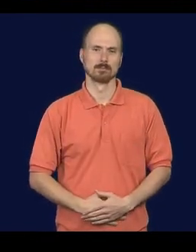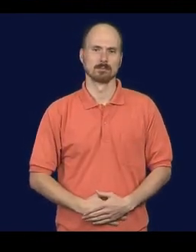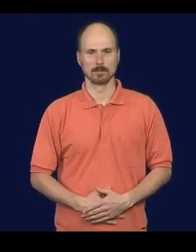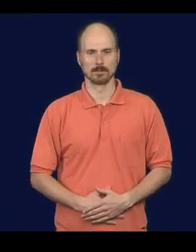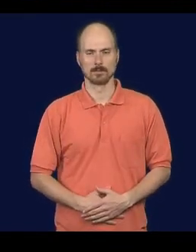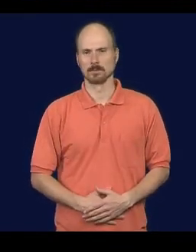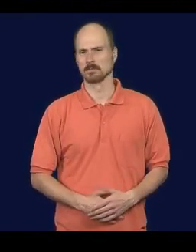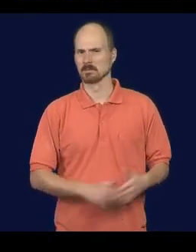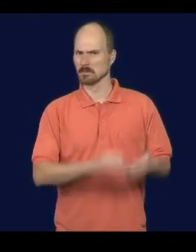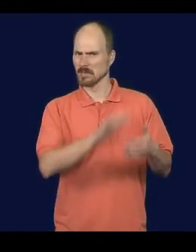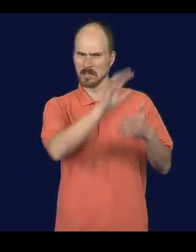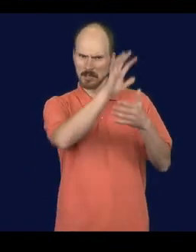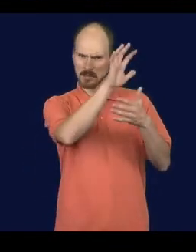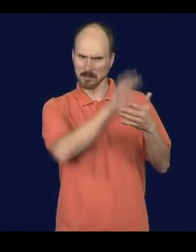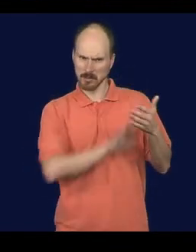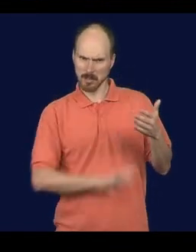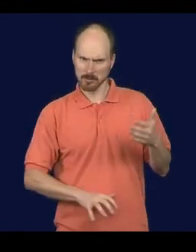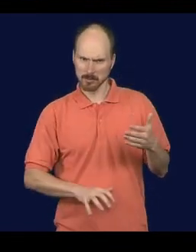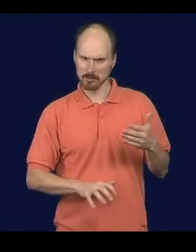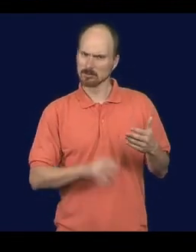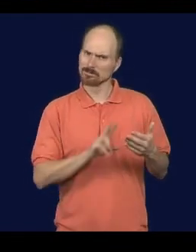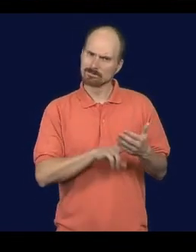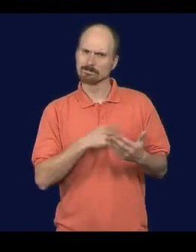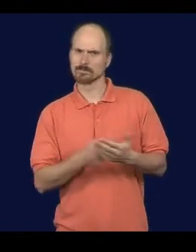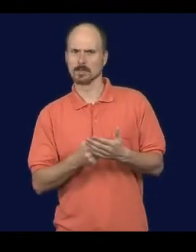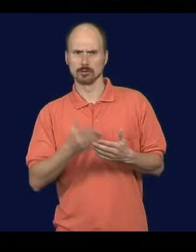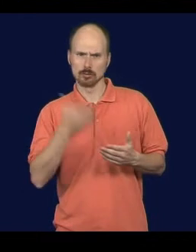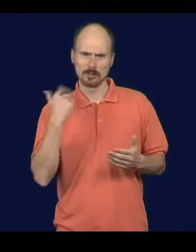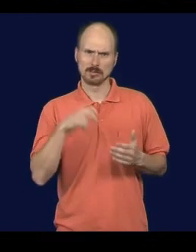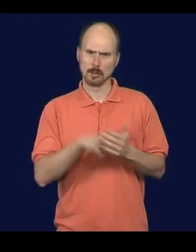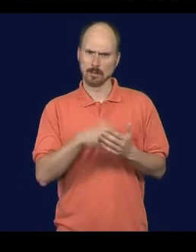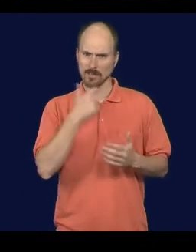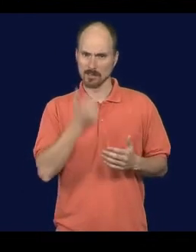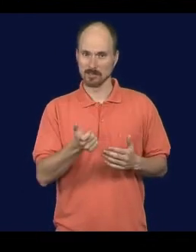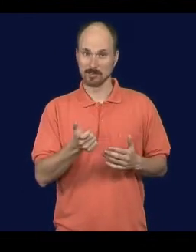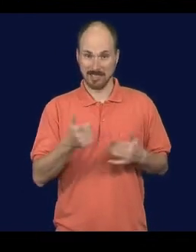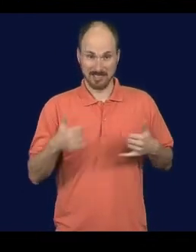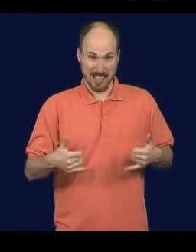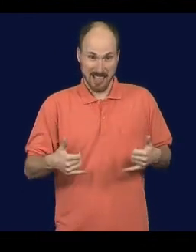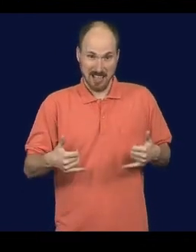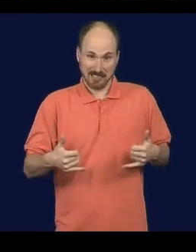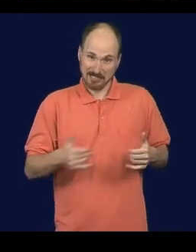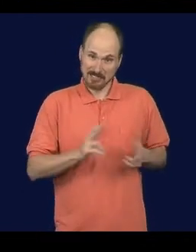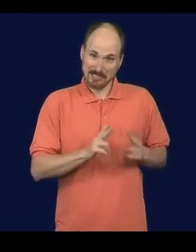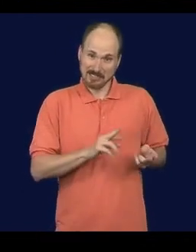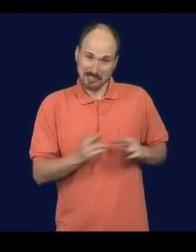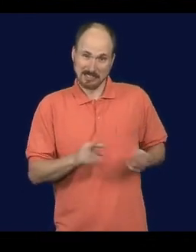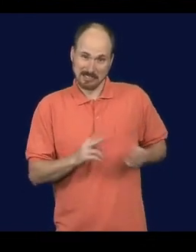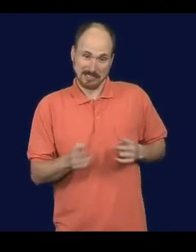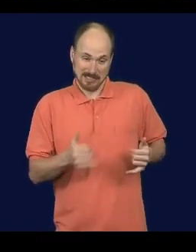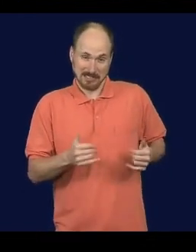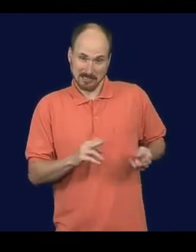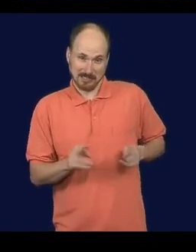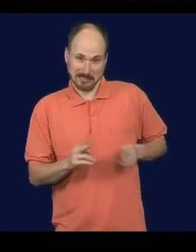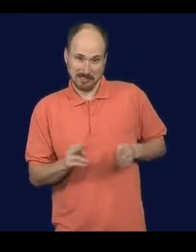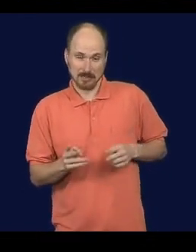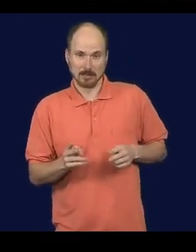nějakým způsobem se zjistí, co ten uživatel po tom telefonu chce, vyhledá ty informace na internetu